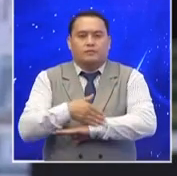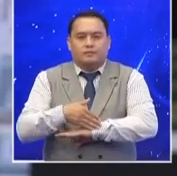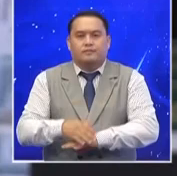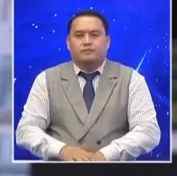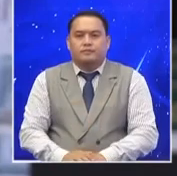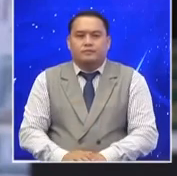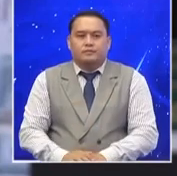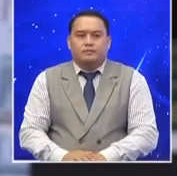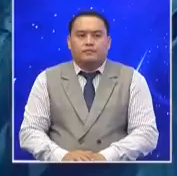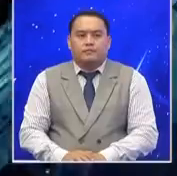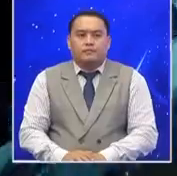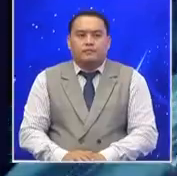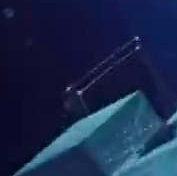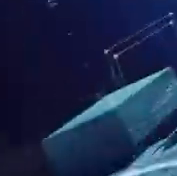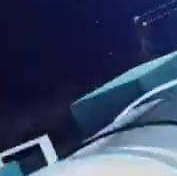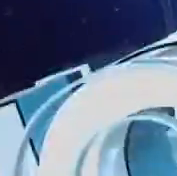носителей.